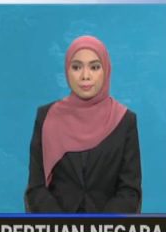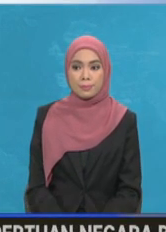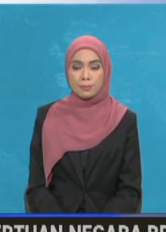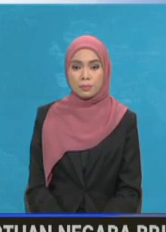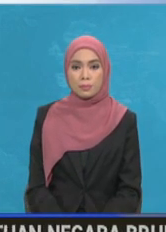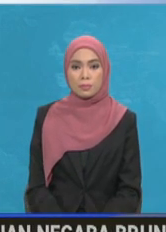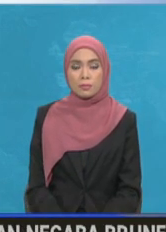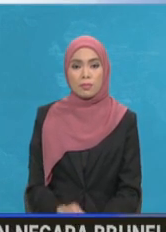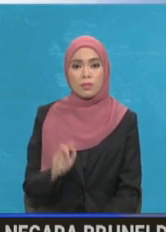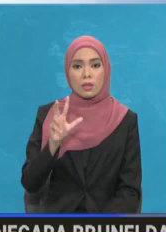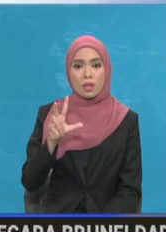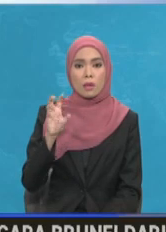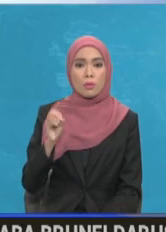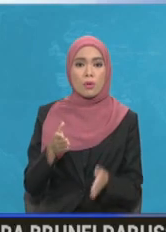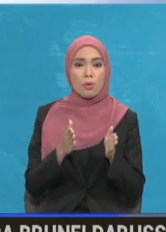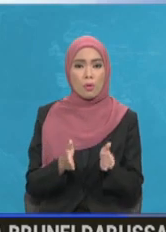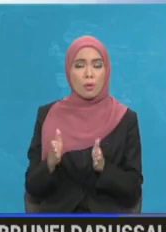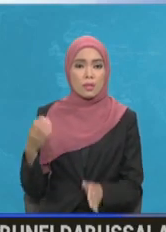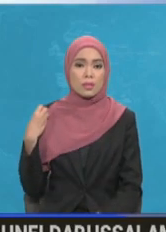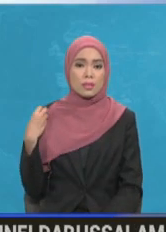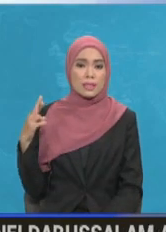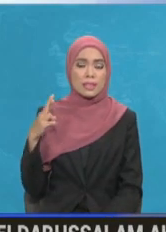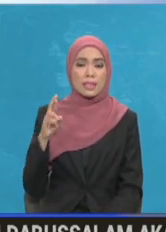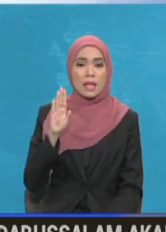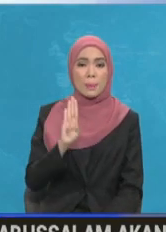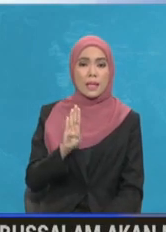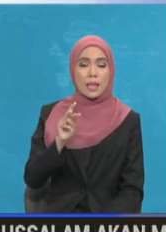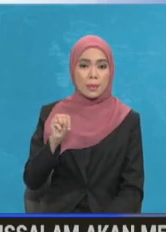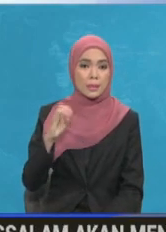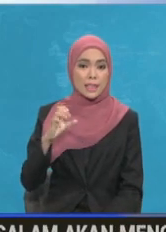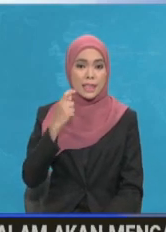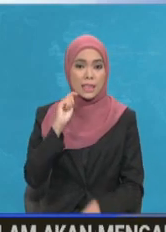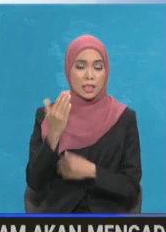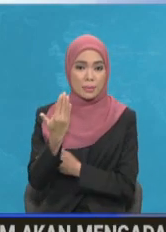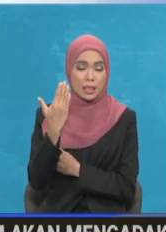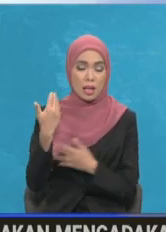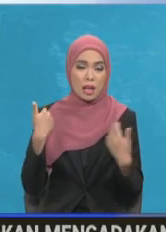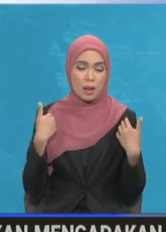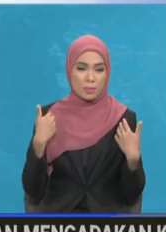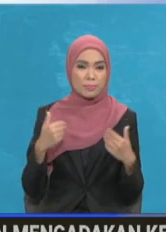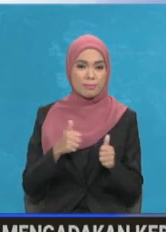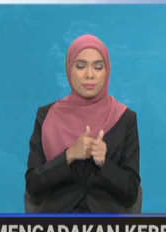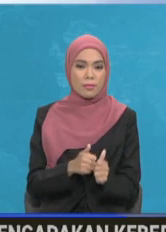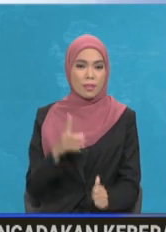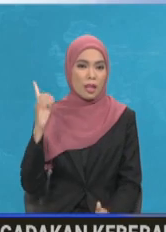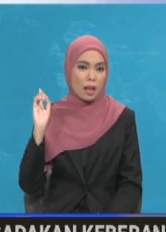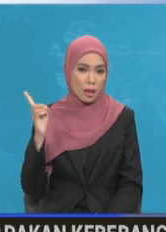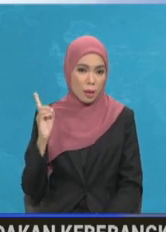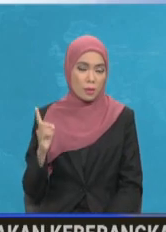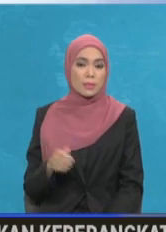kira-kira 30 kaki tangan Syarikat material Brunei BMC pagi tadi menghadiri taklimat adat istiadat mengenai